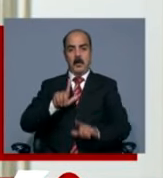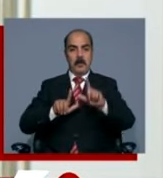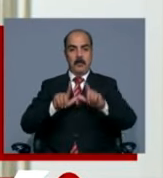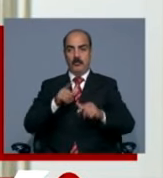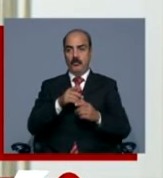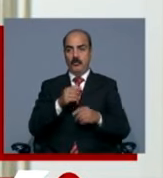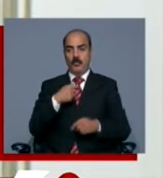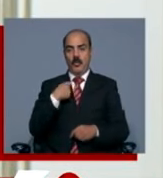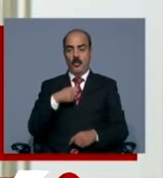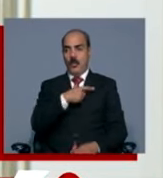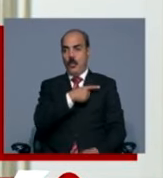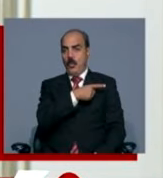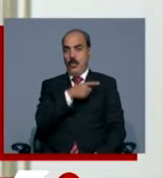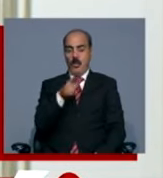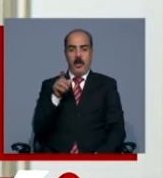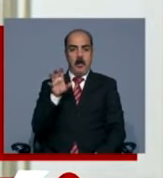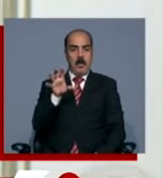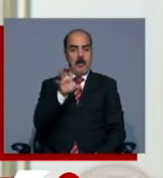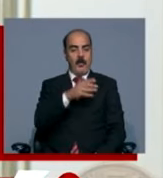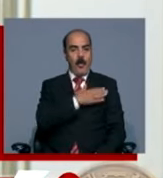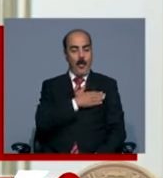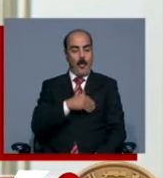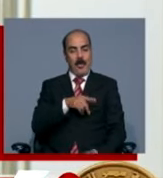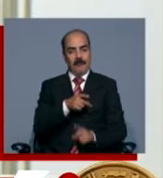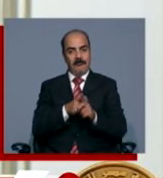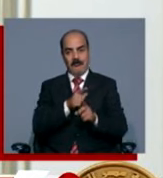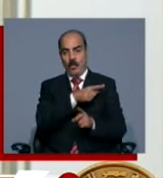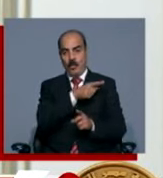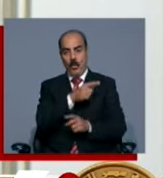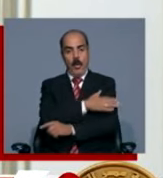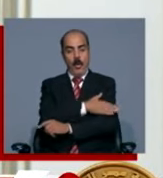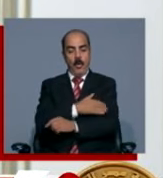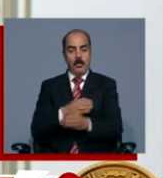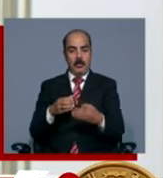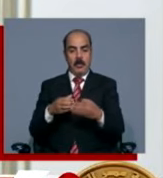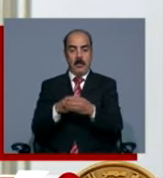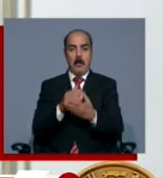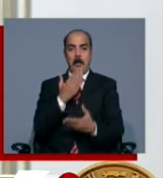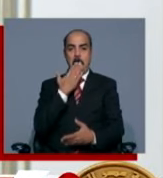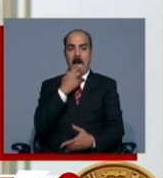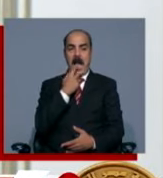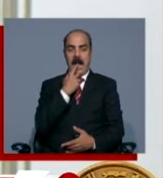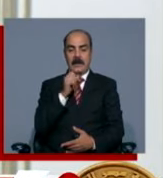والفخامة، رؤساء الدول والحكومات، أعضاء تجمع دول البريكس،